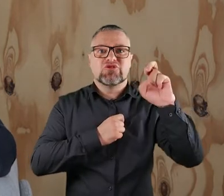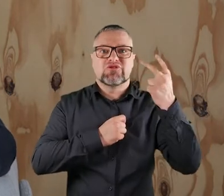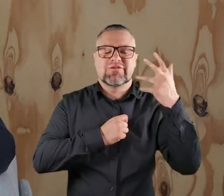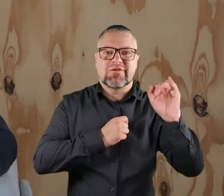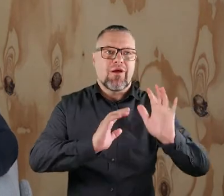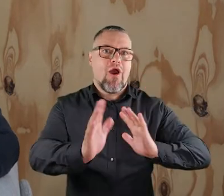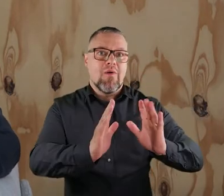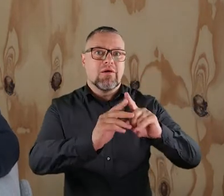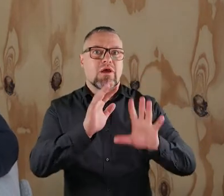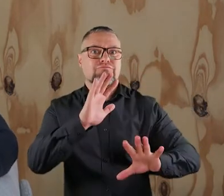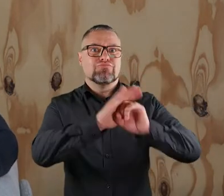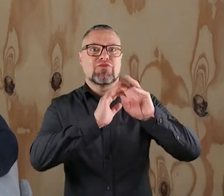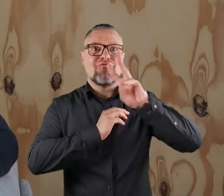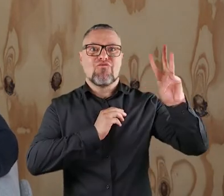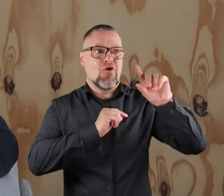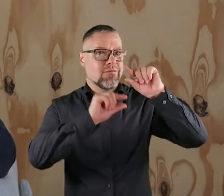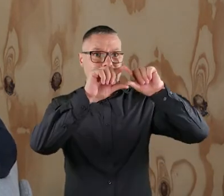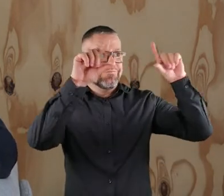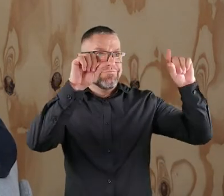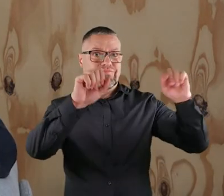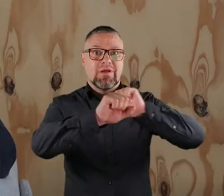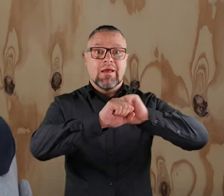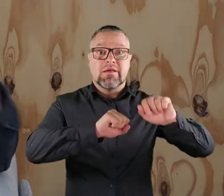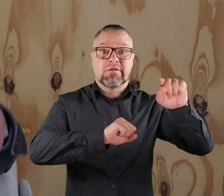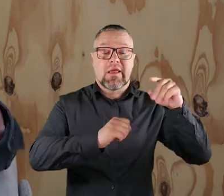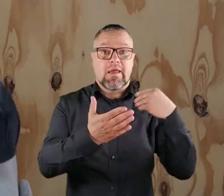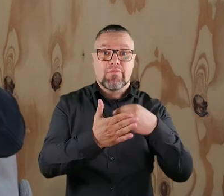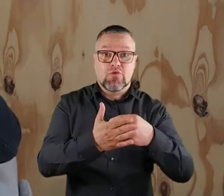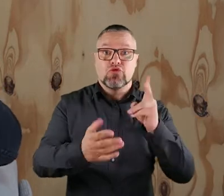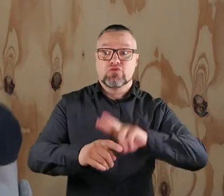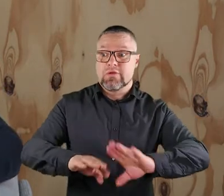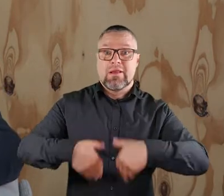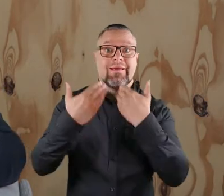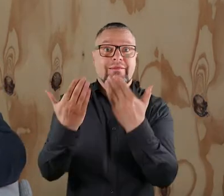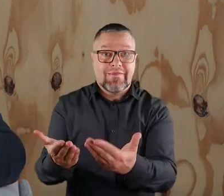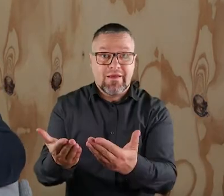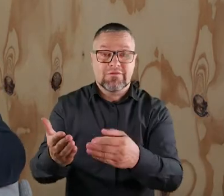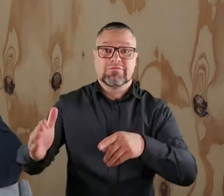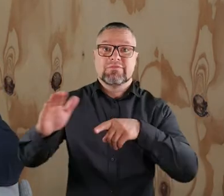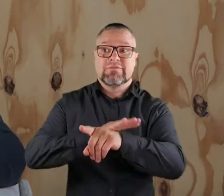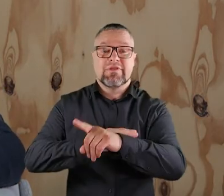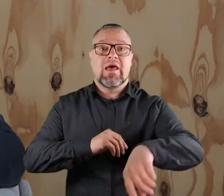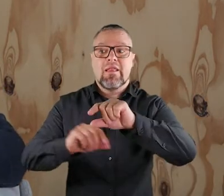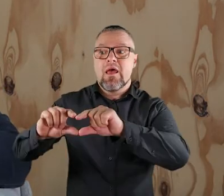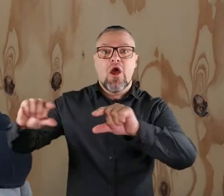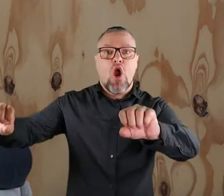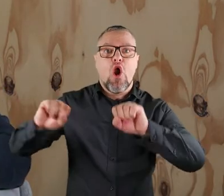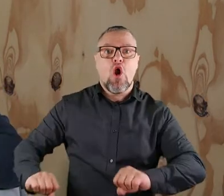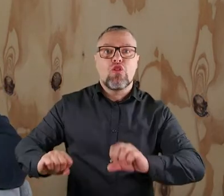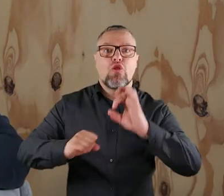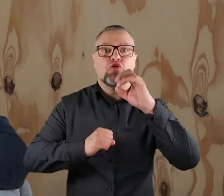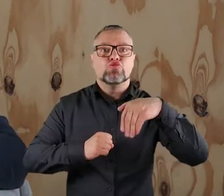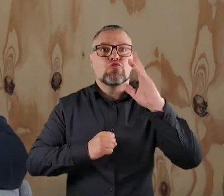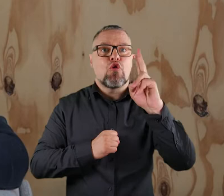która znajduje się u góry tej strony. I wówczas te środki, które Państwo przekażecie, trafią na subkonto danego